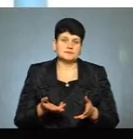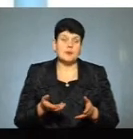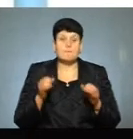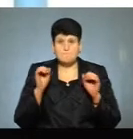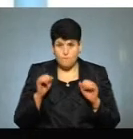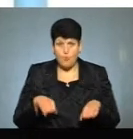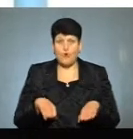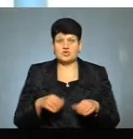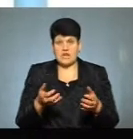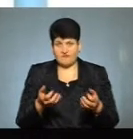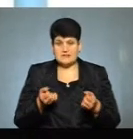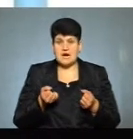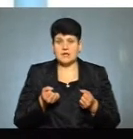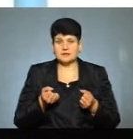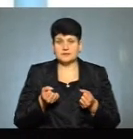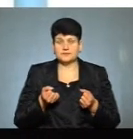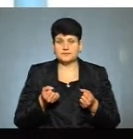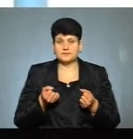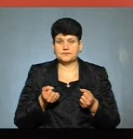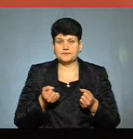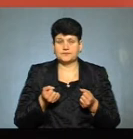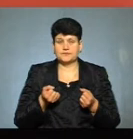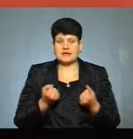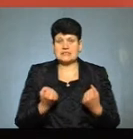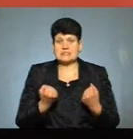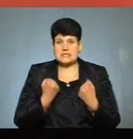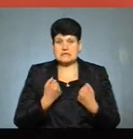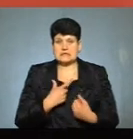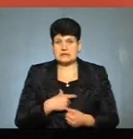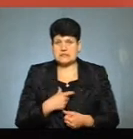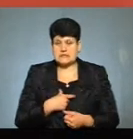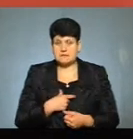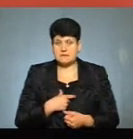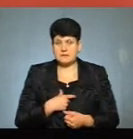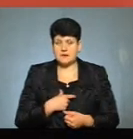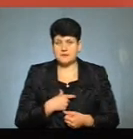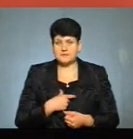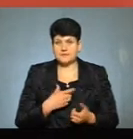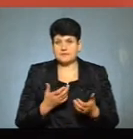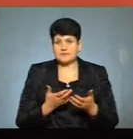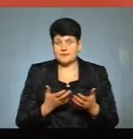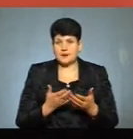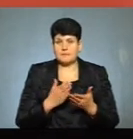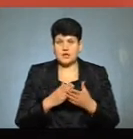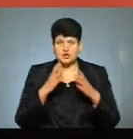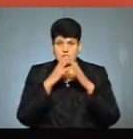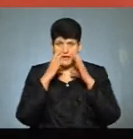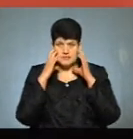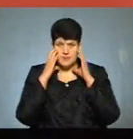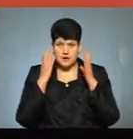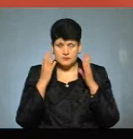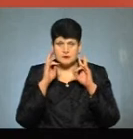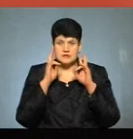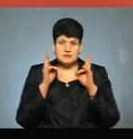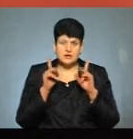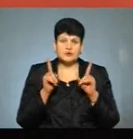можна взяти, захистити себе в якійсь мірі, маючи респіратори. Не знаю, чи це